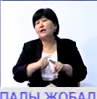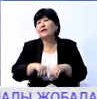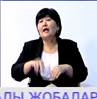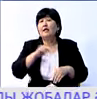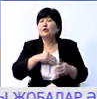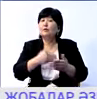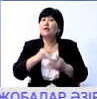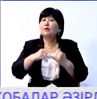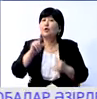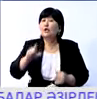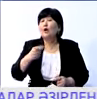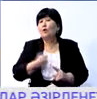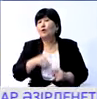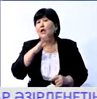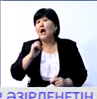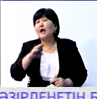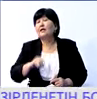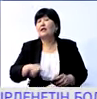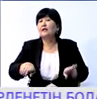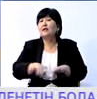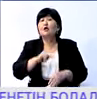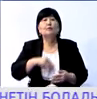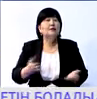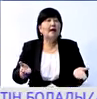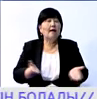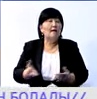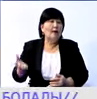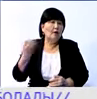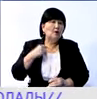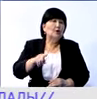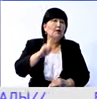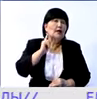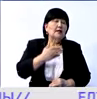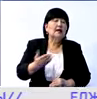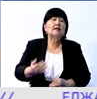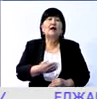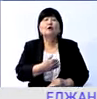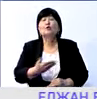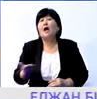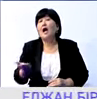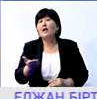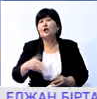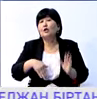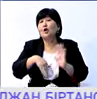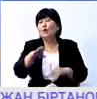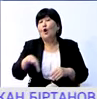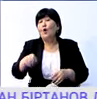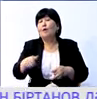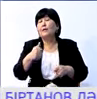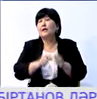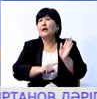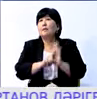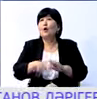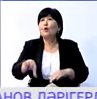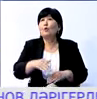жүрген жерлестеріміз. Осы бағытта IT-эшелонның жұмысы қандай? Қызылордалық жастардың қызығушылығы қаншалықты жоғары? Облыс әкімінің бастамасымен